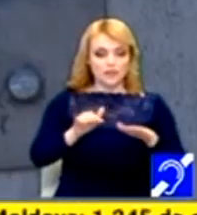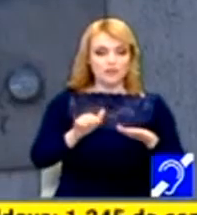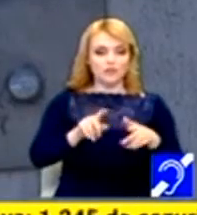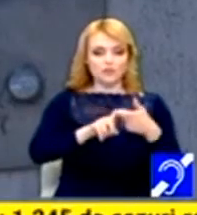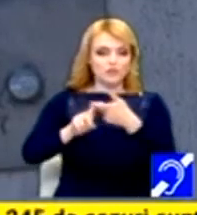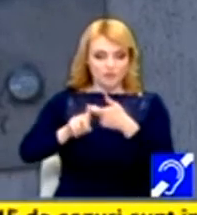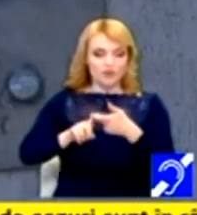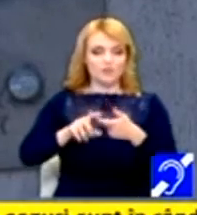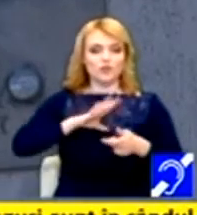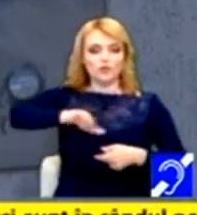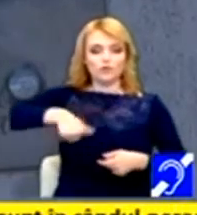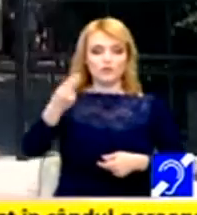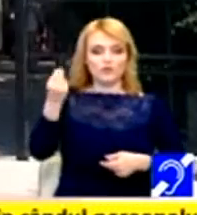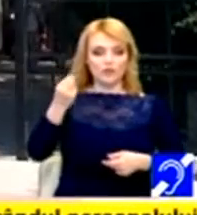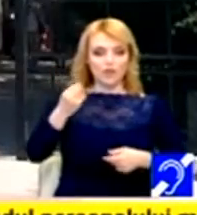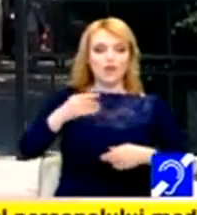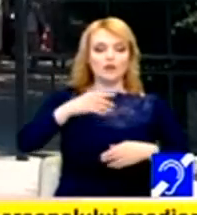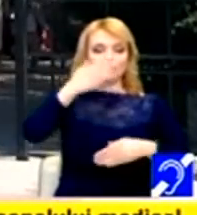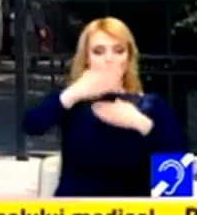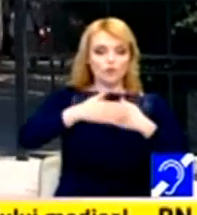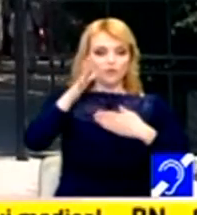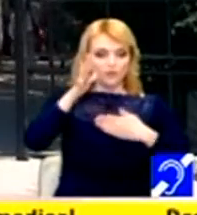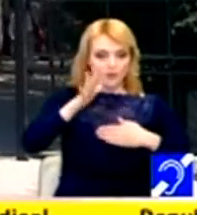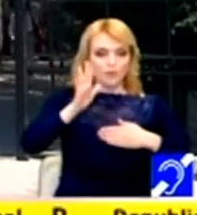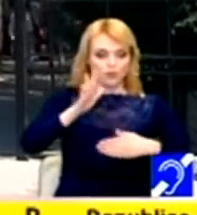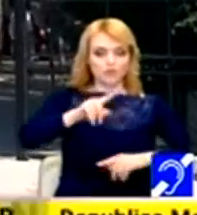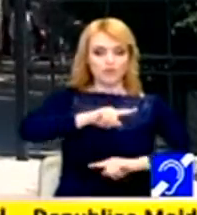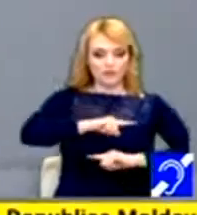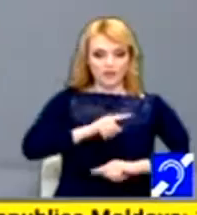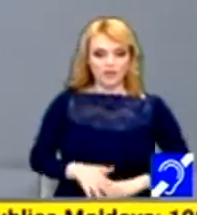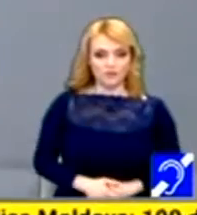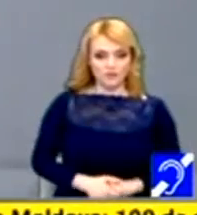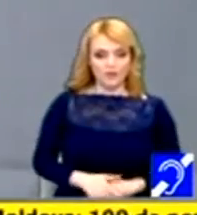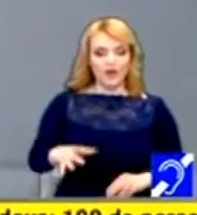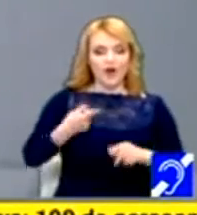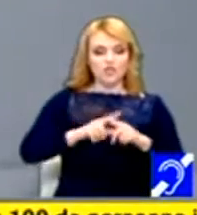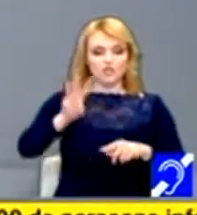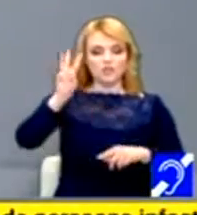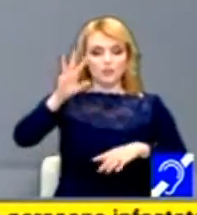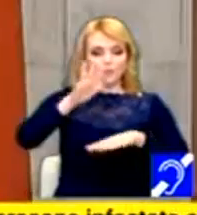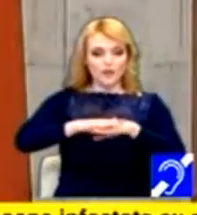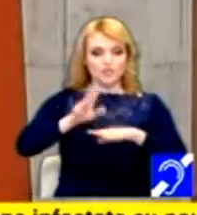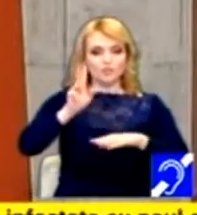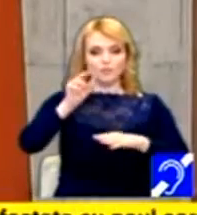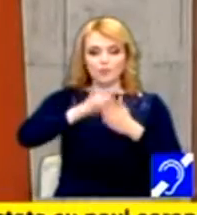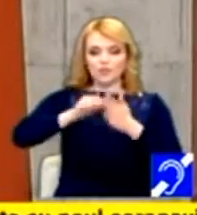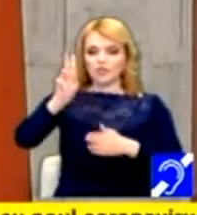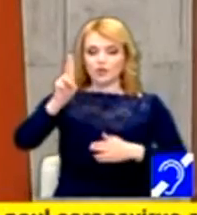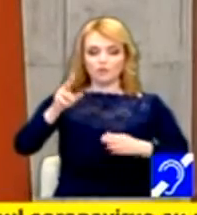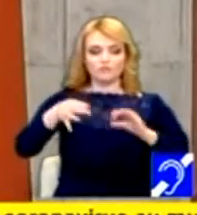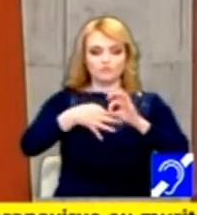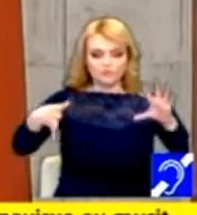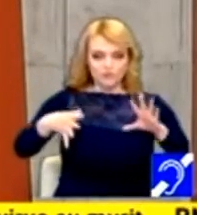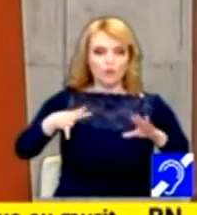secolului va ajunge în curând la final, iar autorii schemei de devalizare a sistemului bancar vor fi sancționați. Pe parcursul